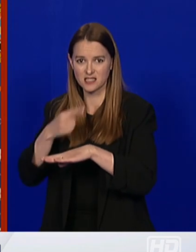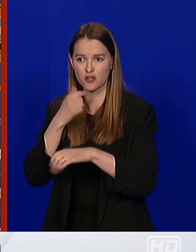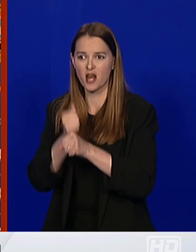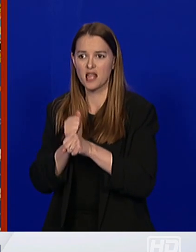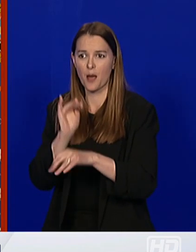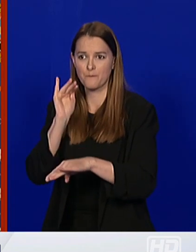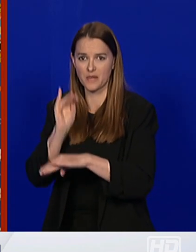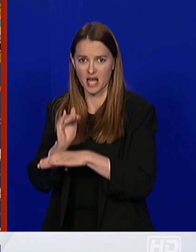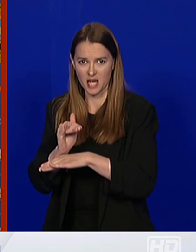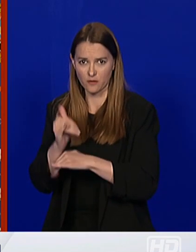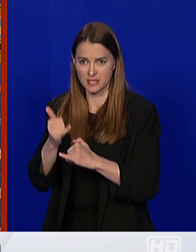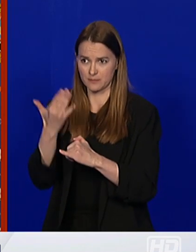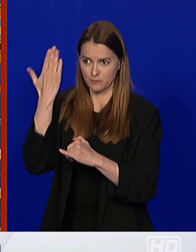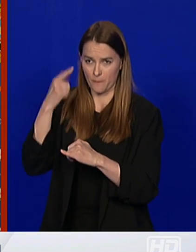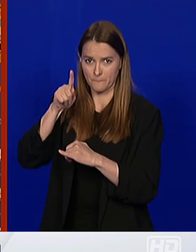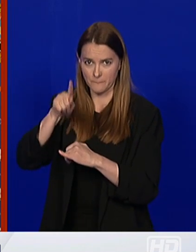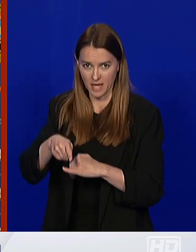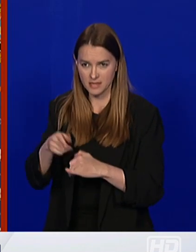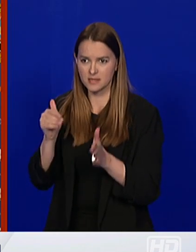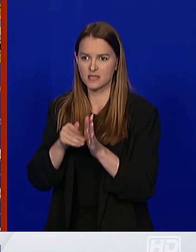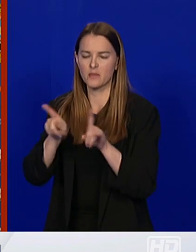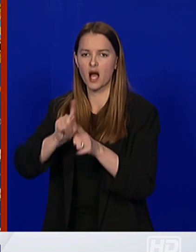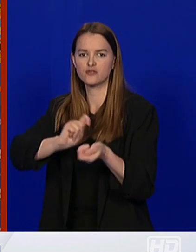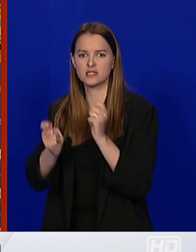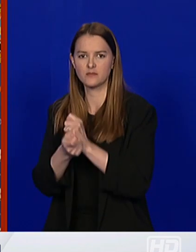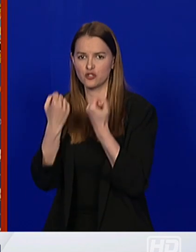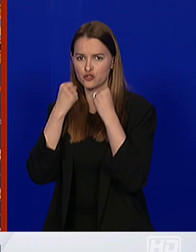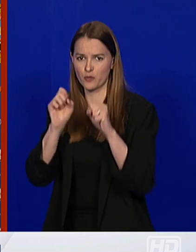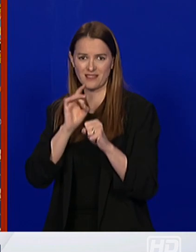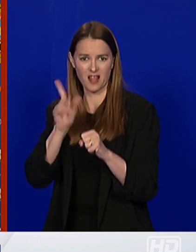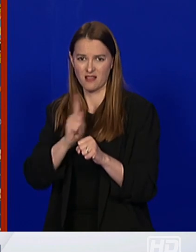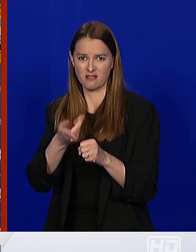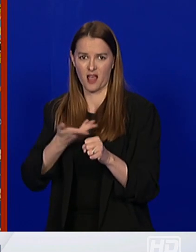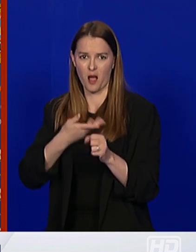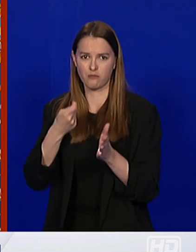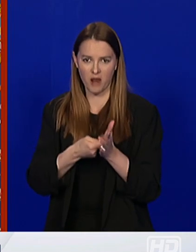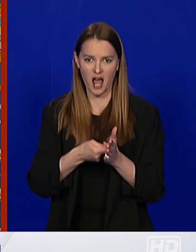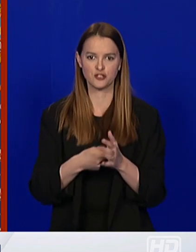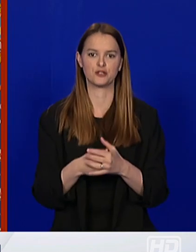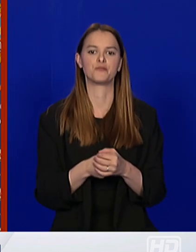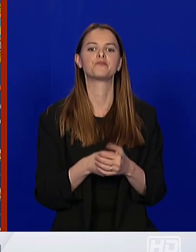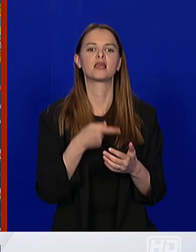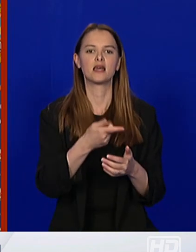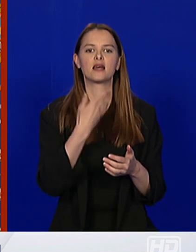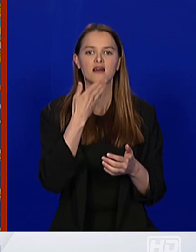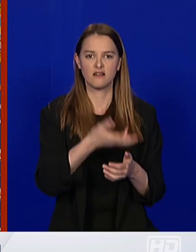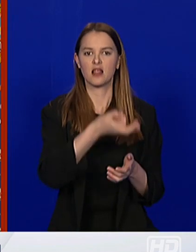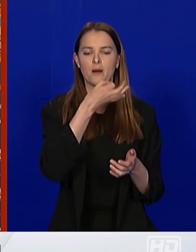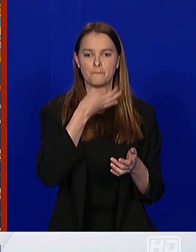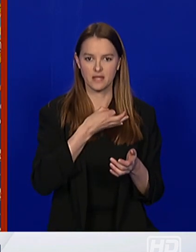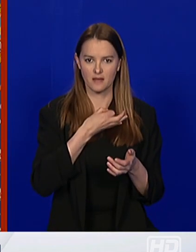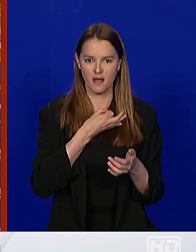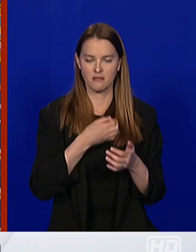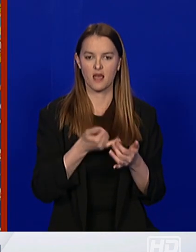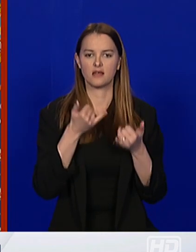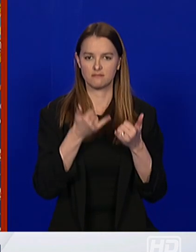tome i tko će to i kako riješiti? Hvala. Hvala na tom pitanju koje se eto ponavlja iz dana u dan. Da bi razriješili konačno